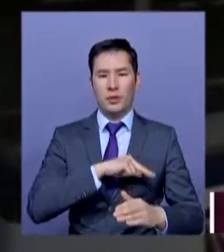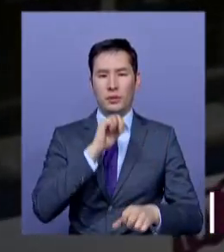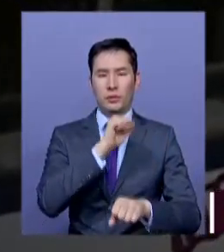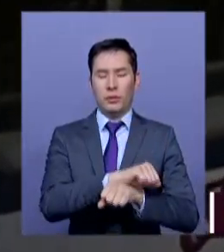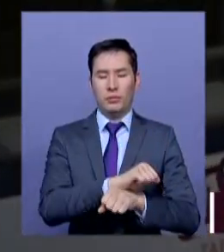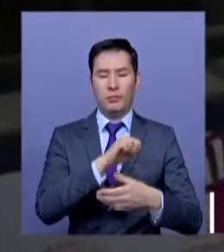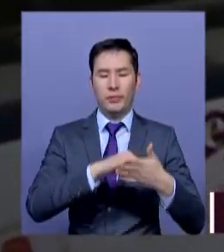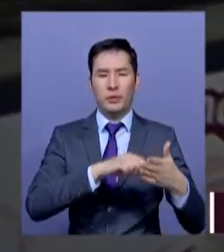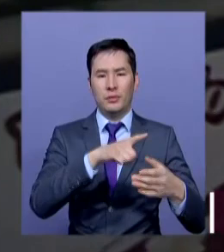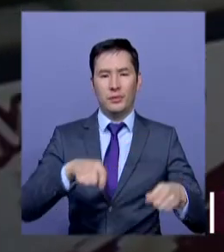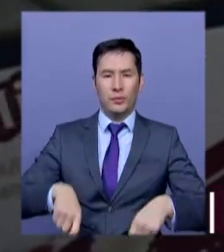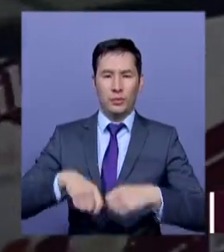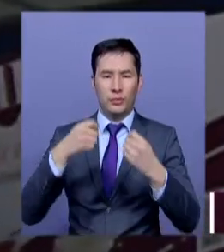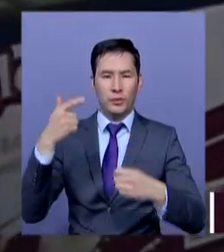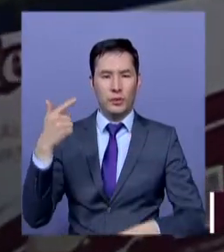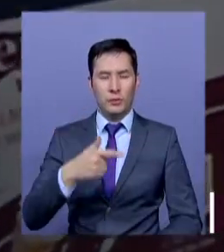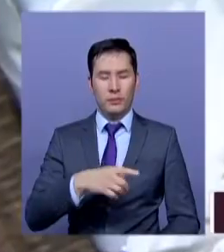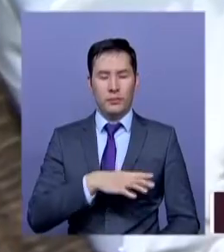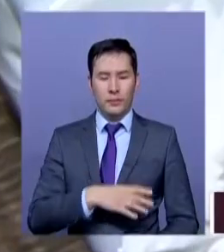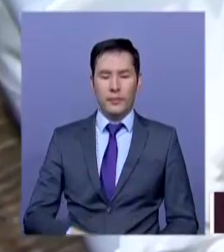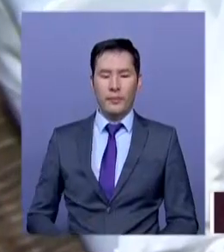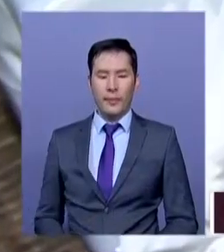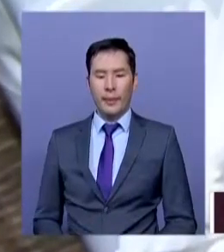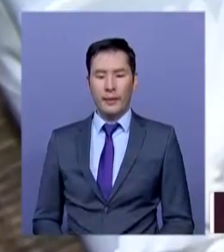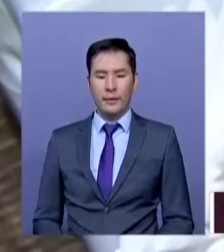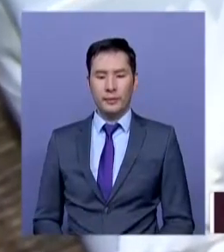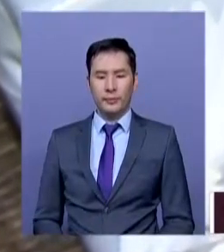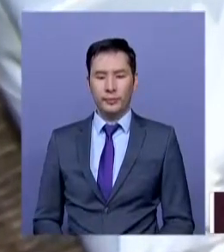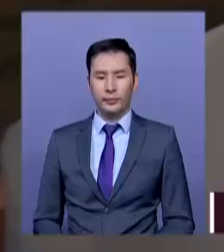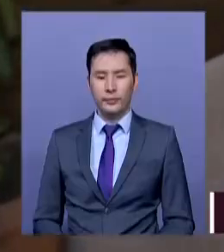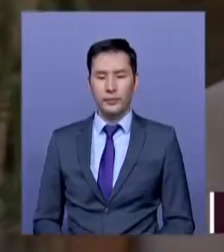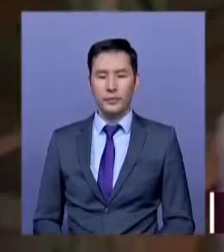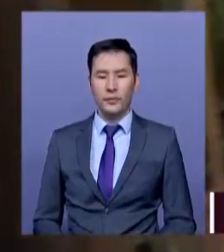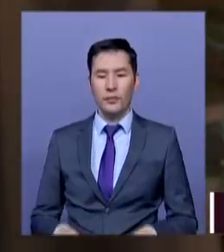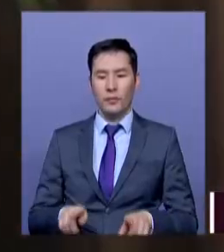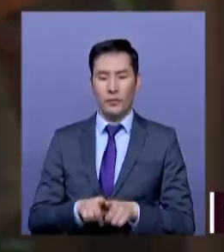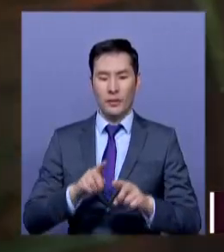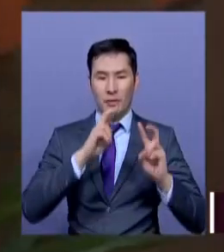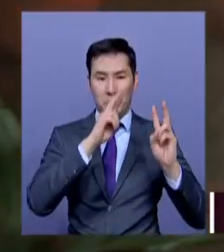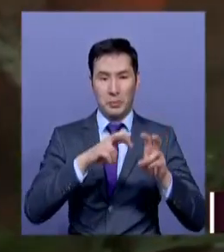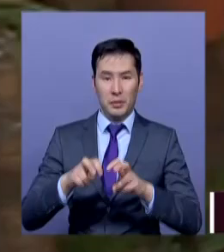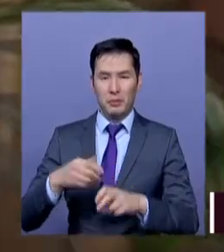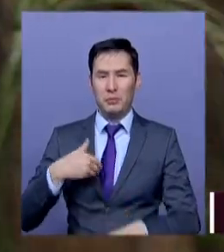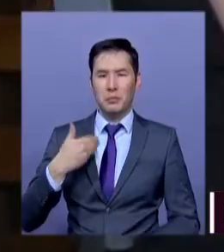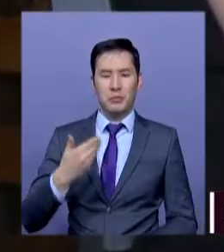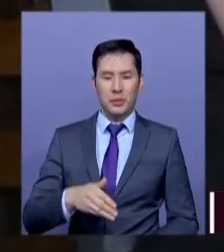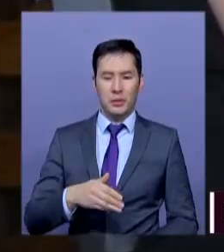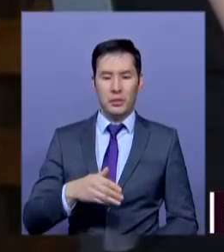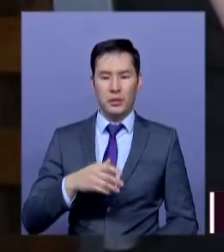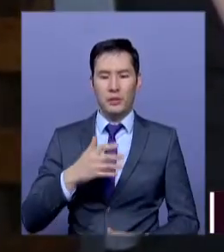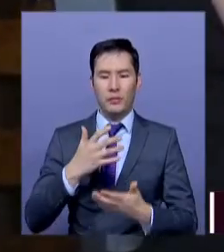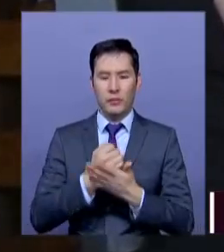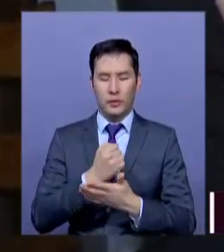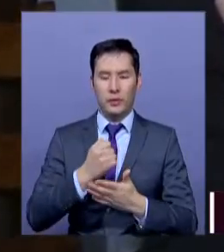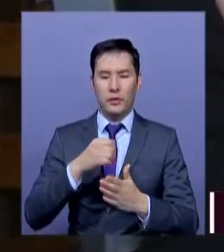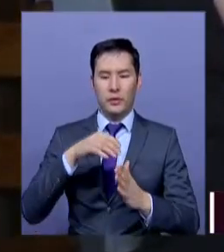алаңында Әуезов ауданы әкімінің орынбасары Ренат Кенеев мәлімдеді. Бірақ тексерулерге қарамастан мониторингтік топ мерекелік